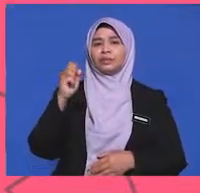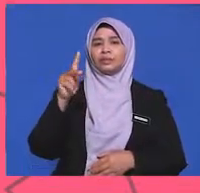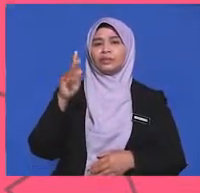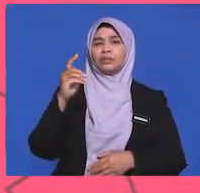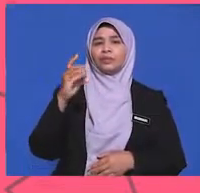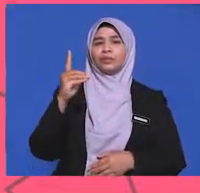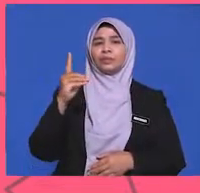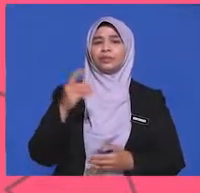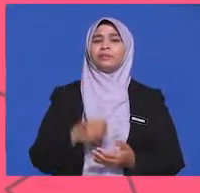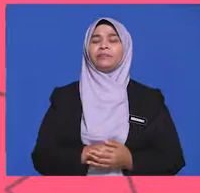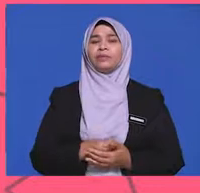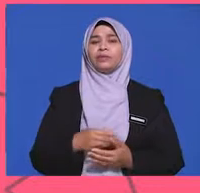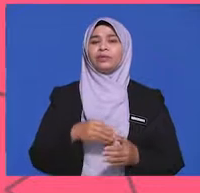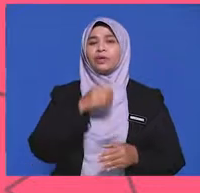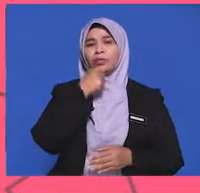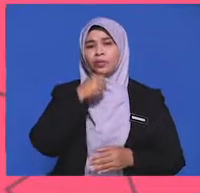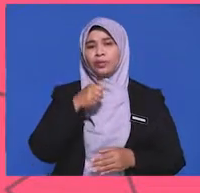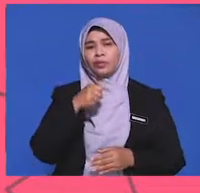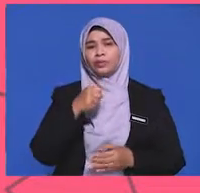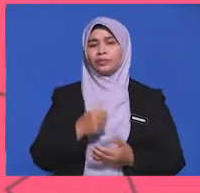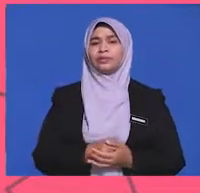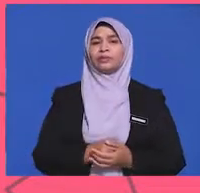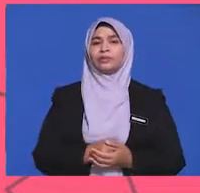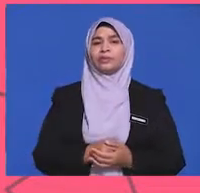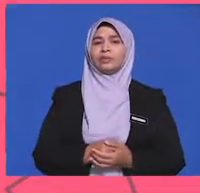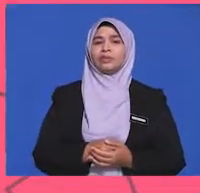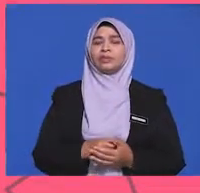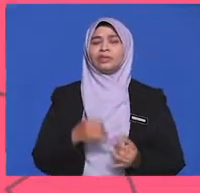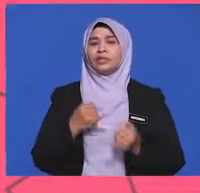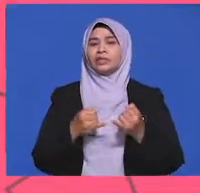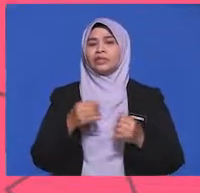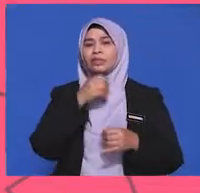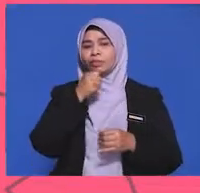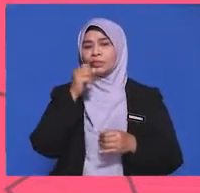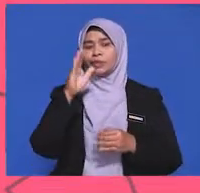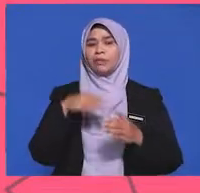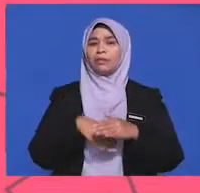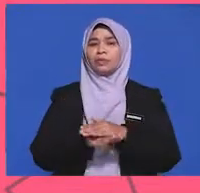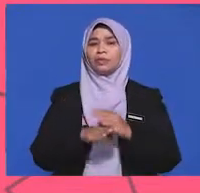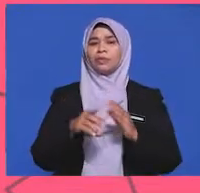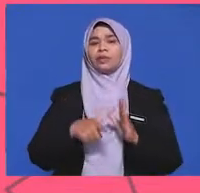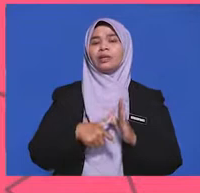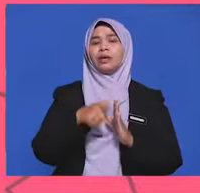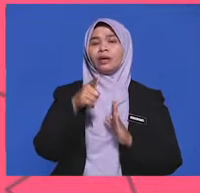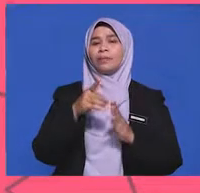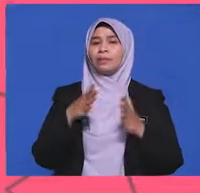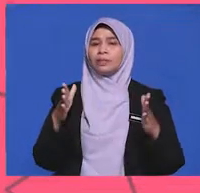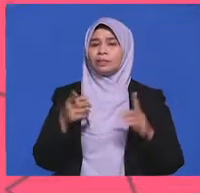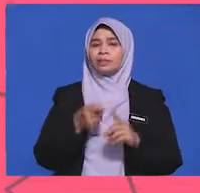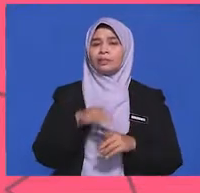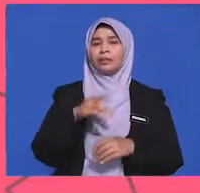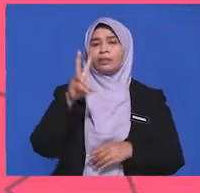Uji sama ada umur yang dimasukkan adalah lebih besar daripada 20. Jika ya, output